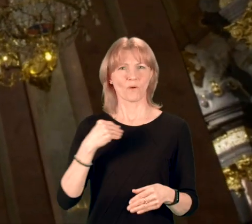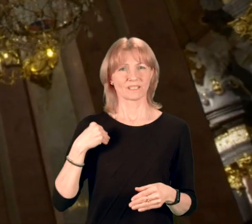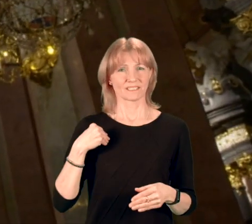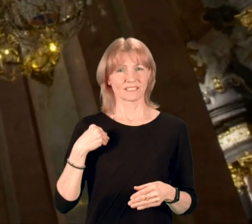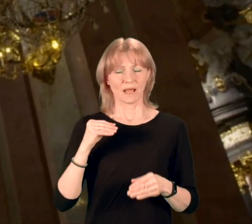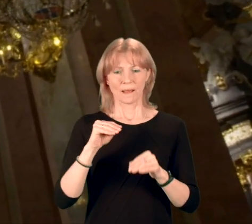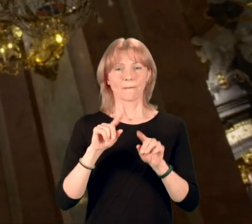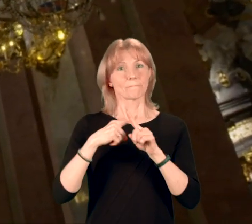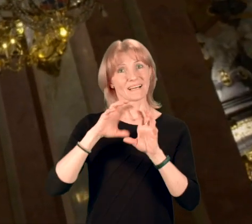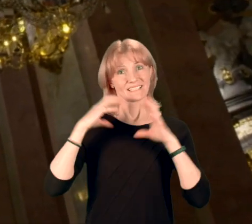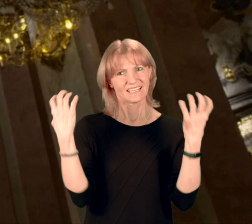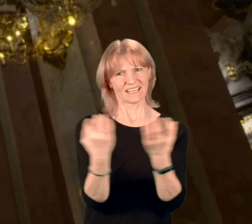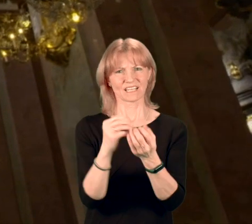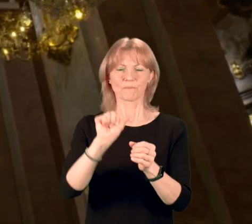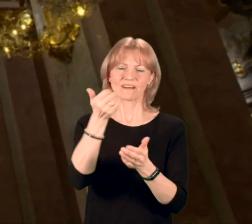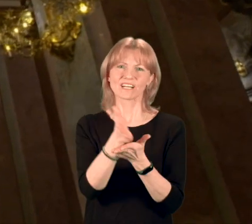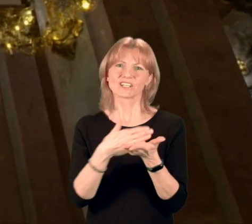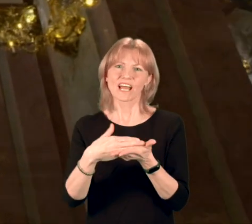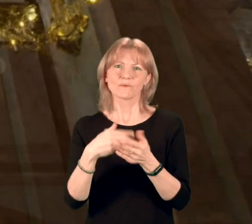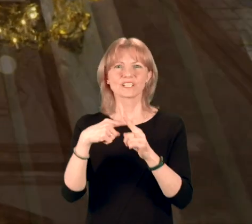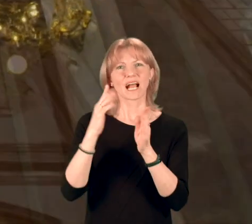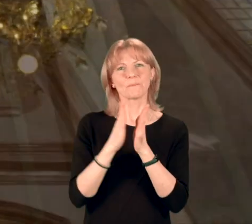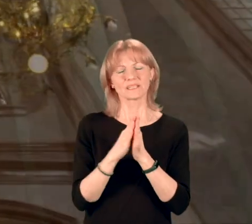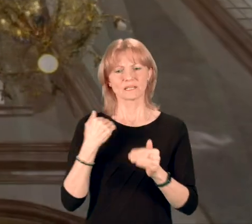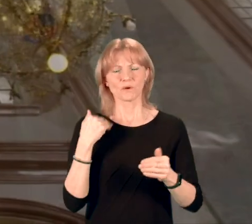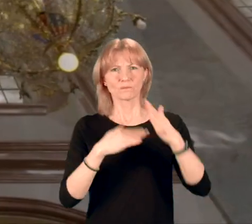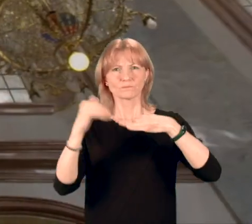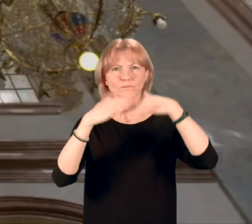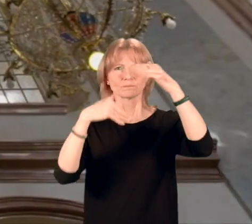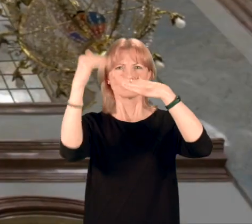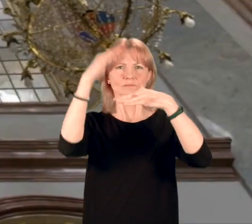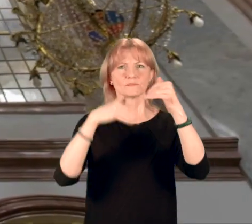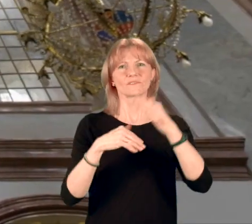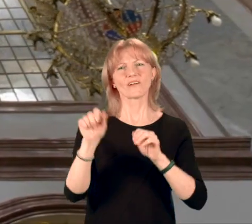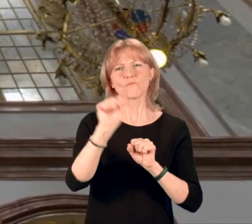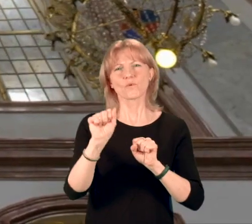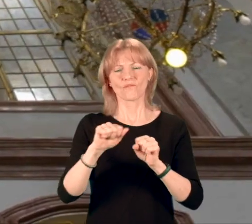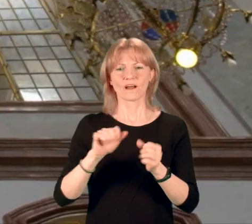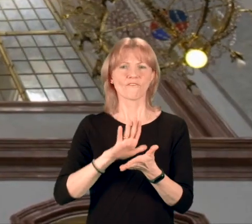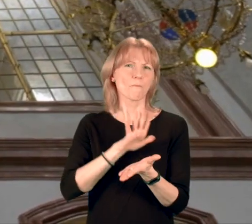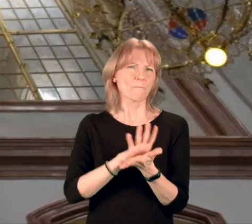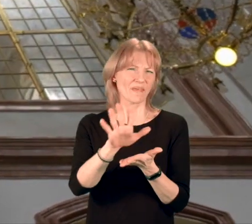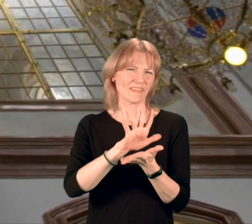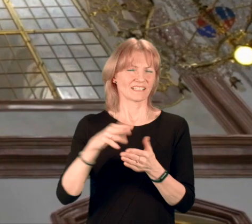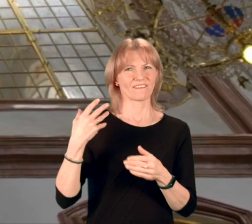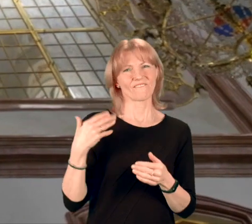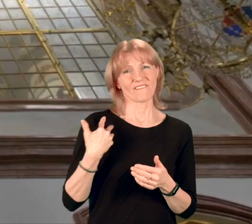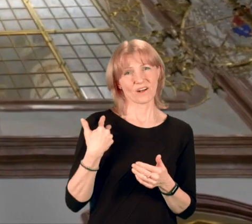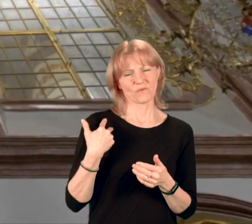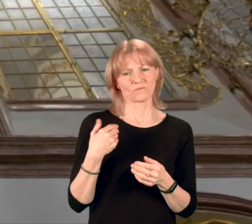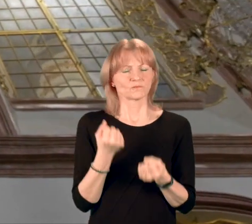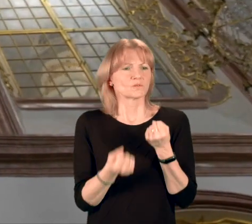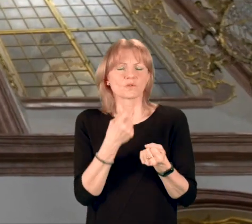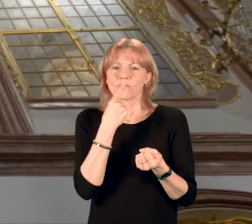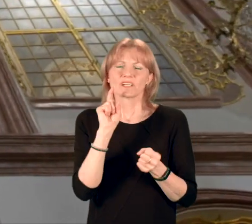oraz pierwsza część kaplicy Matki Bożej zostały wzniesione jako budowle murowane w XV wieku. Nie możemy zbyt wiele